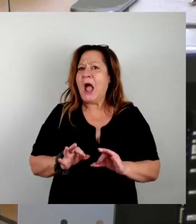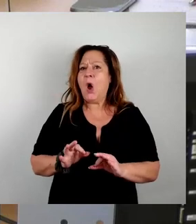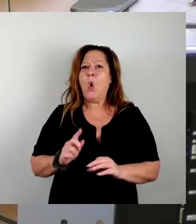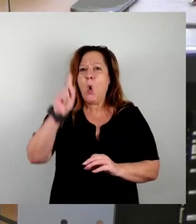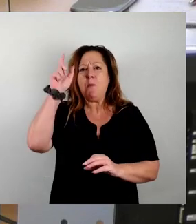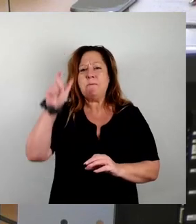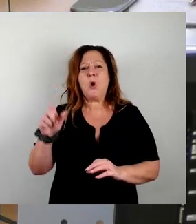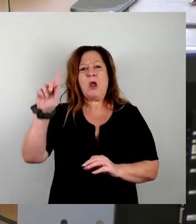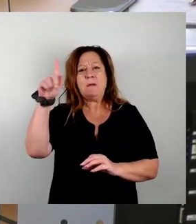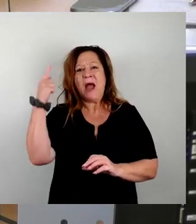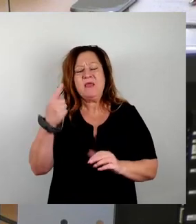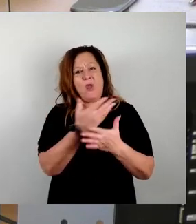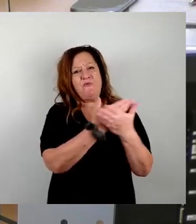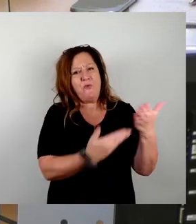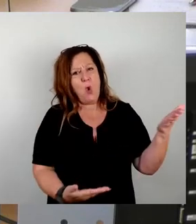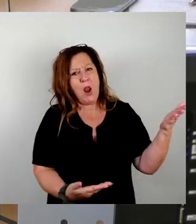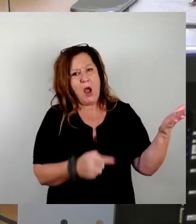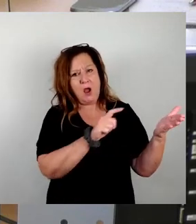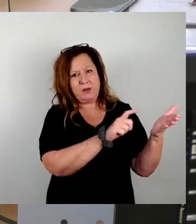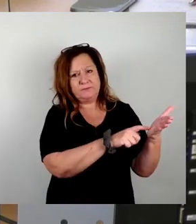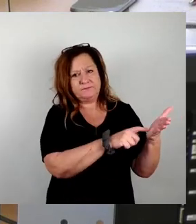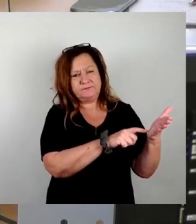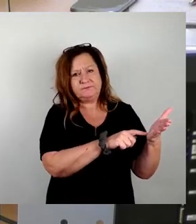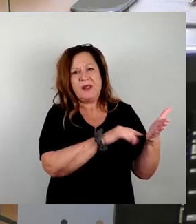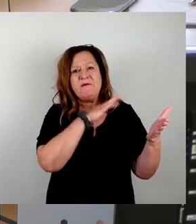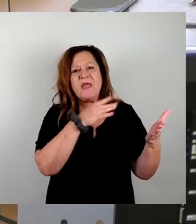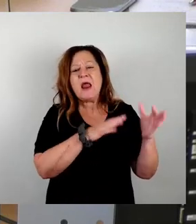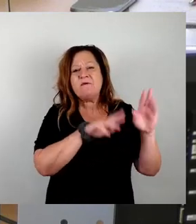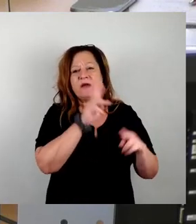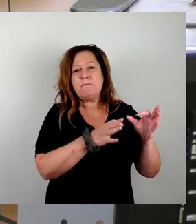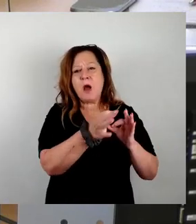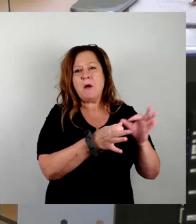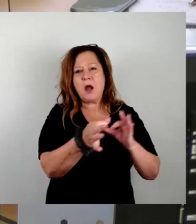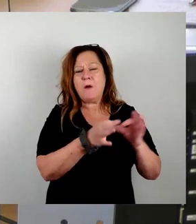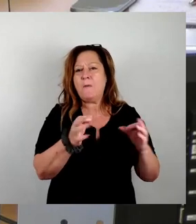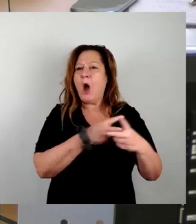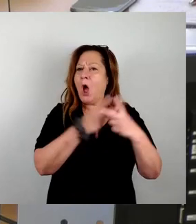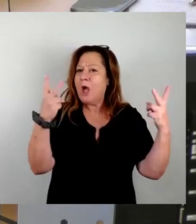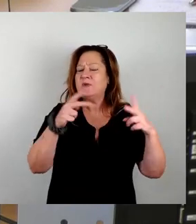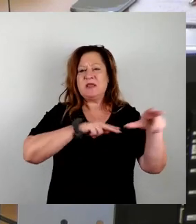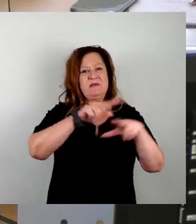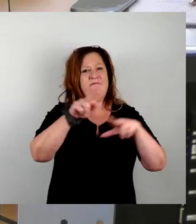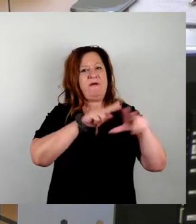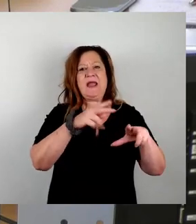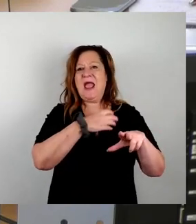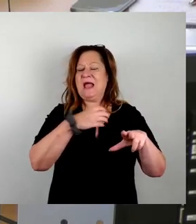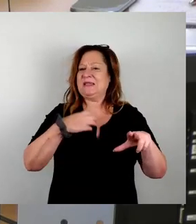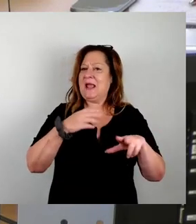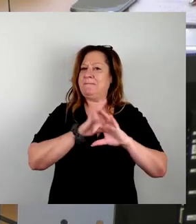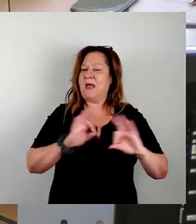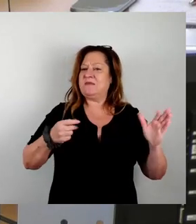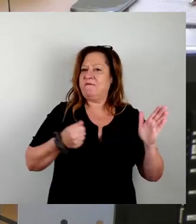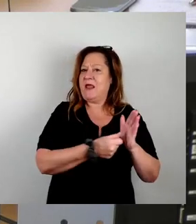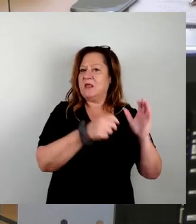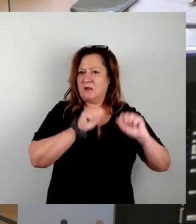eine Vorlage eingebracht, in der viele Maßnahmen stehen, wie man den öffentlichen Verkehr in Dresden besser finanzieren kann.